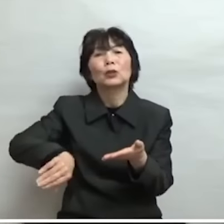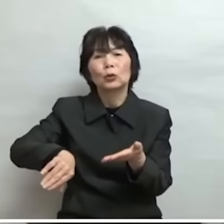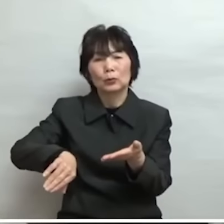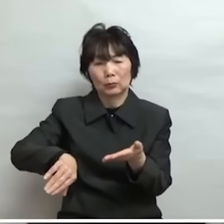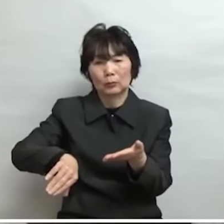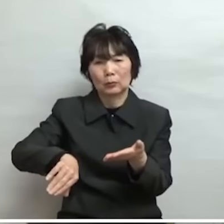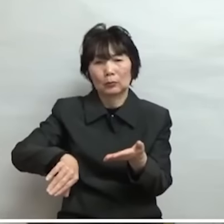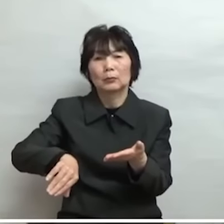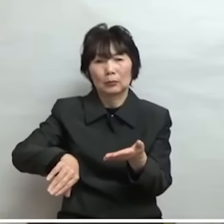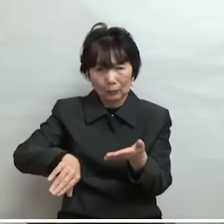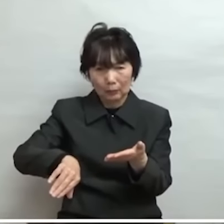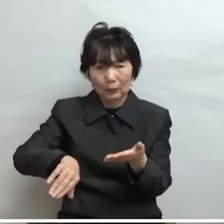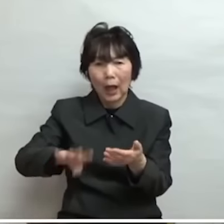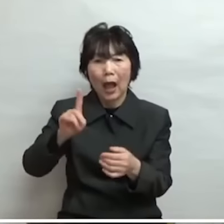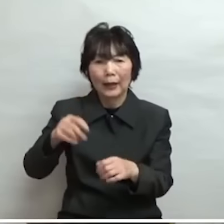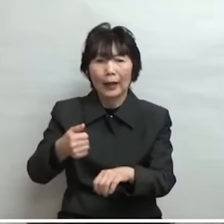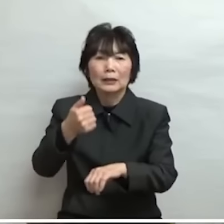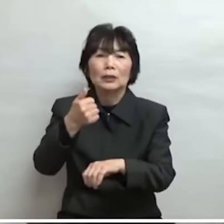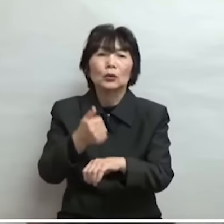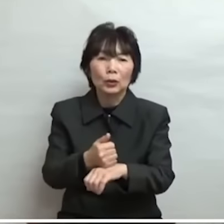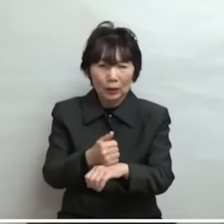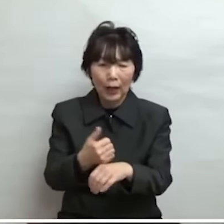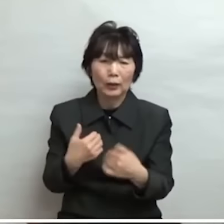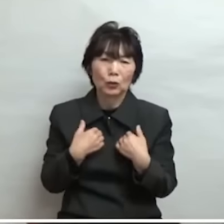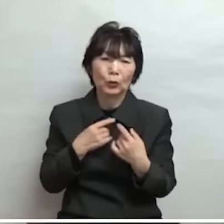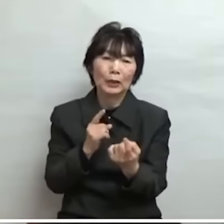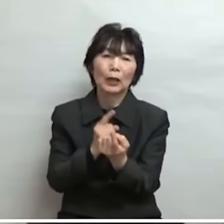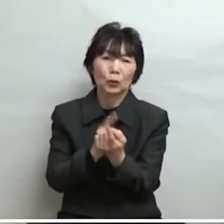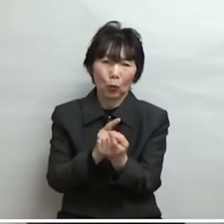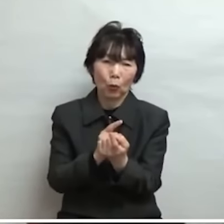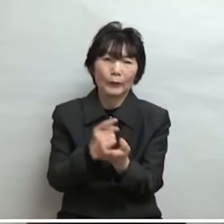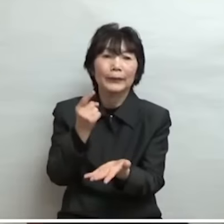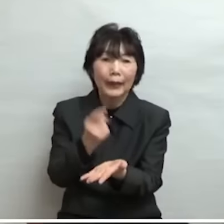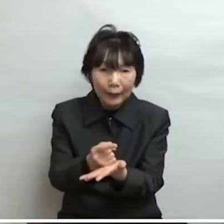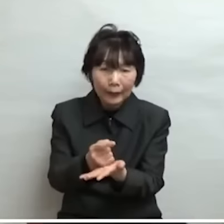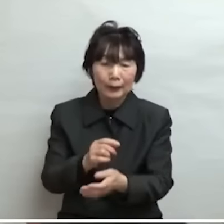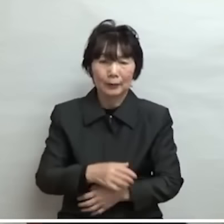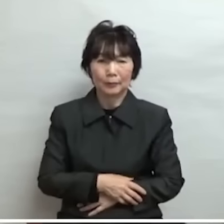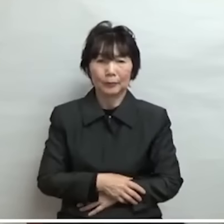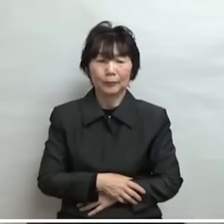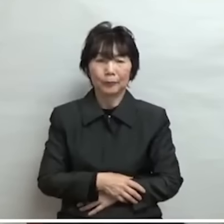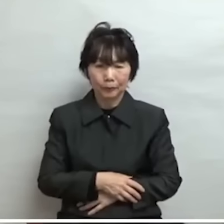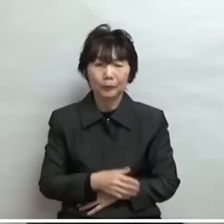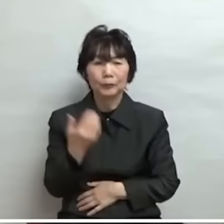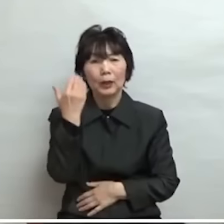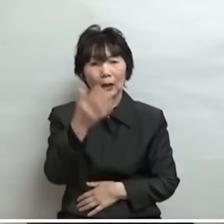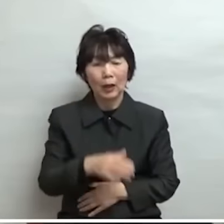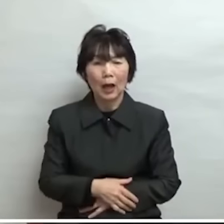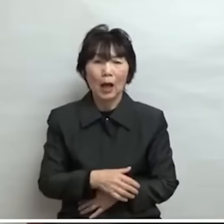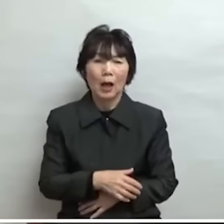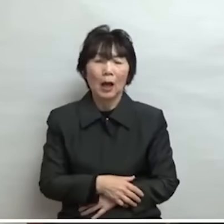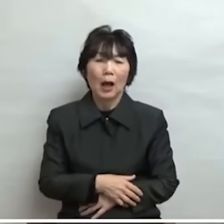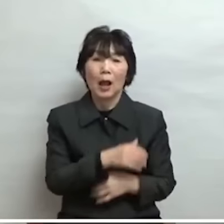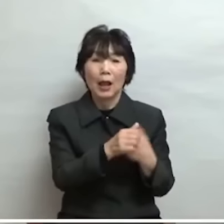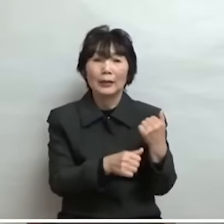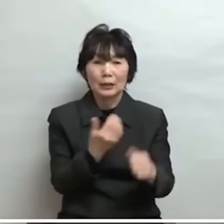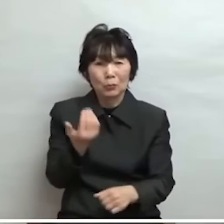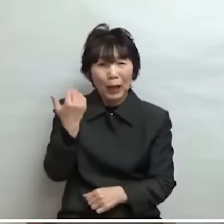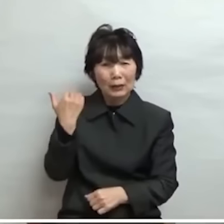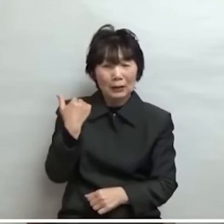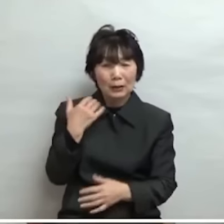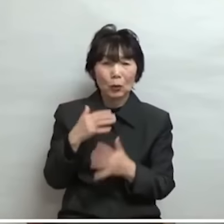行政の長として、必要な対応を取らせていただくと、もうこれに尽きると思います。 この歴史認識のですね、はい、将来